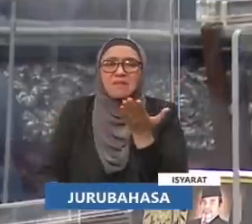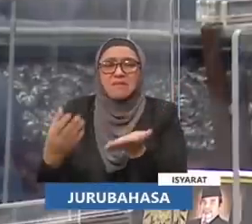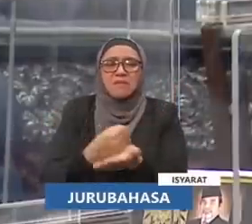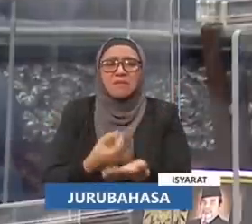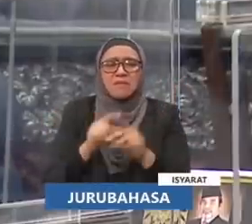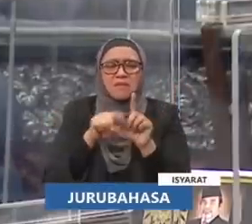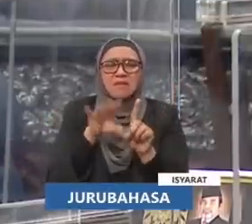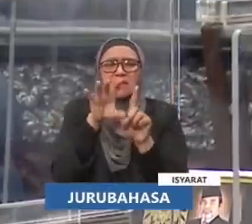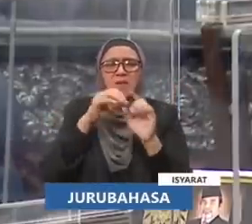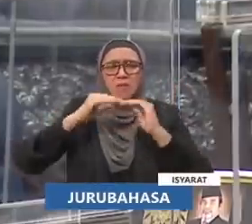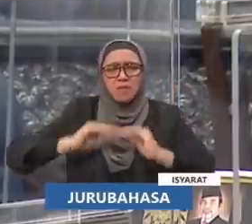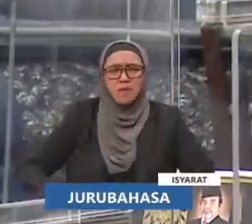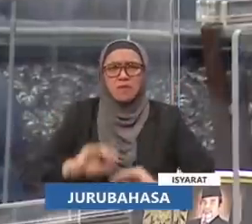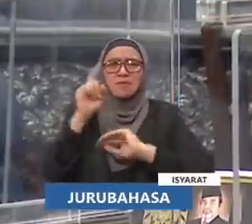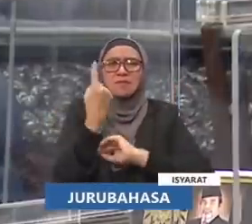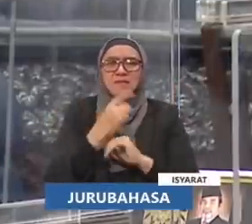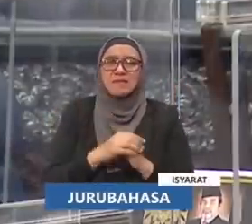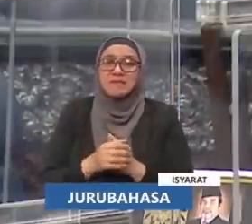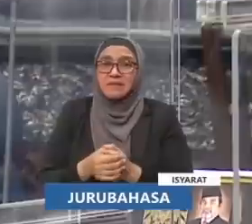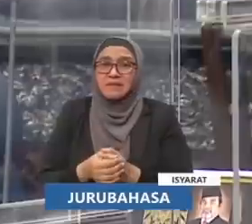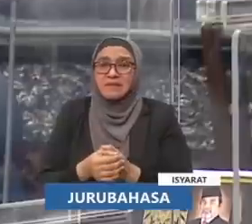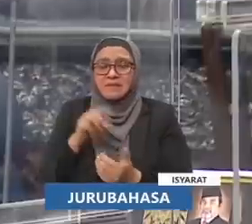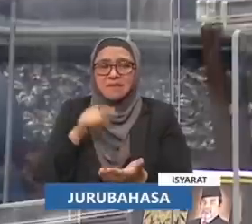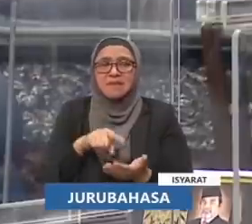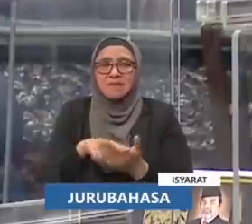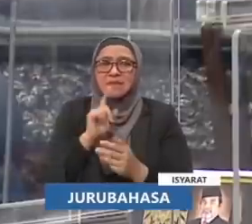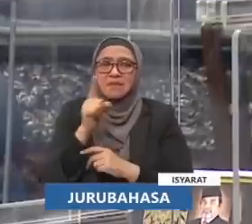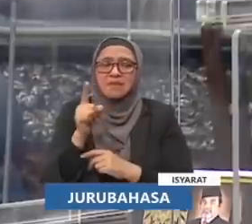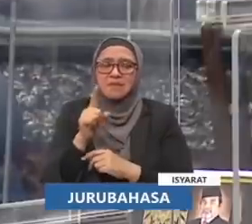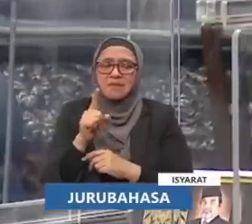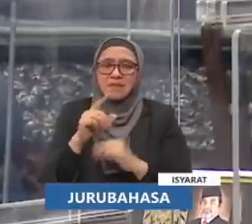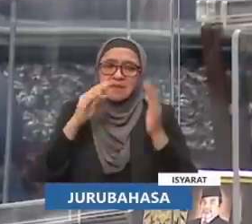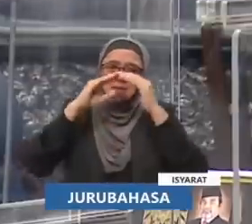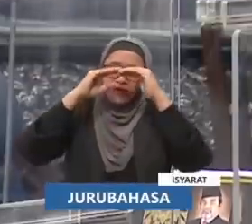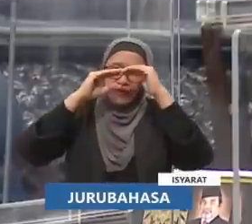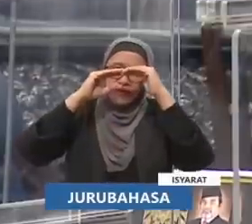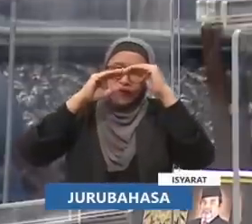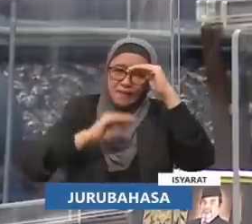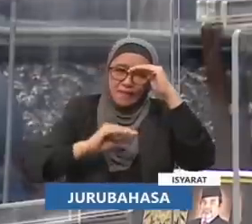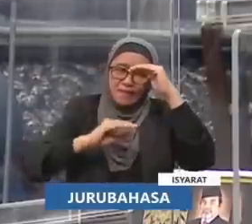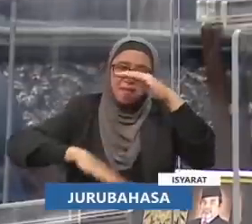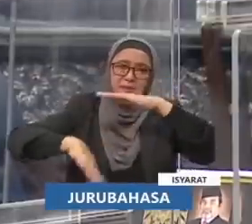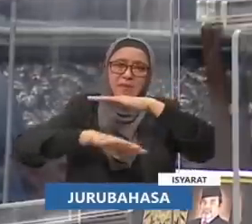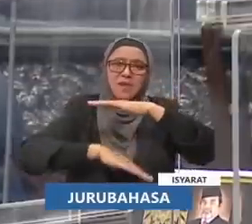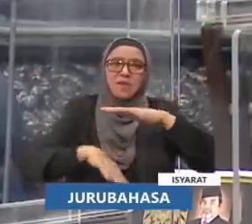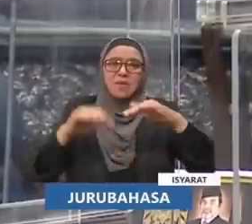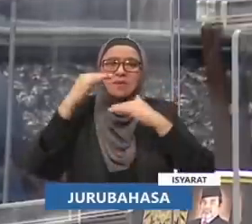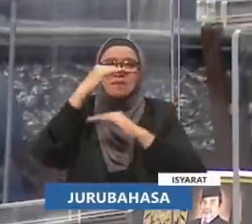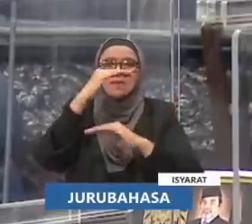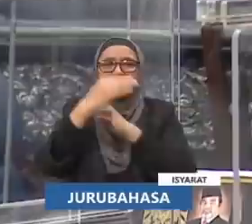kurang 1500 ke bawah saja, ya, ini sudah jatuh kepada tahap miskin.